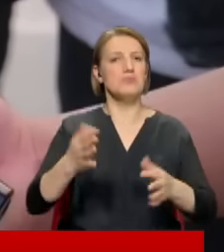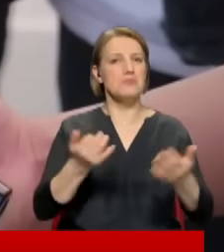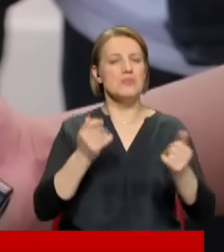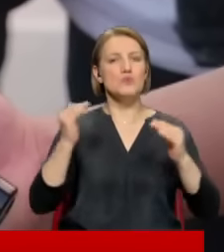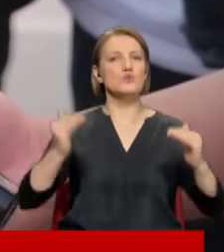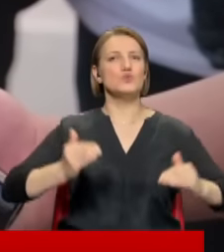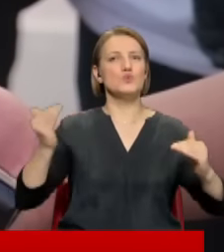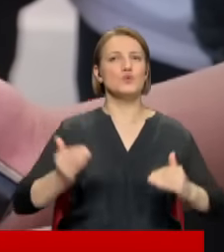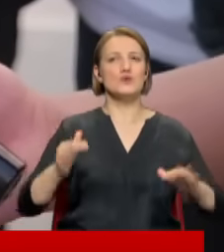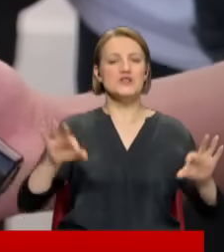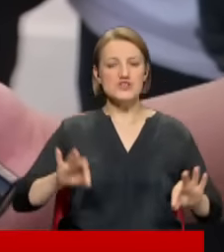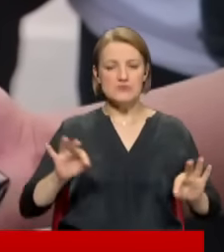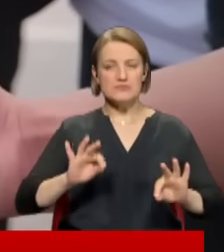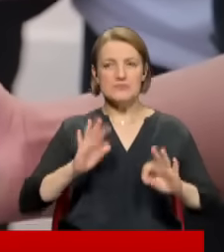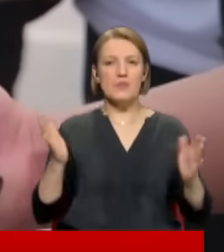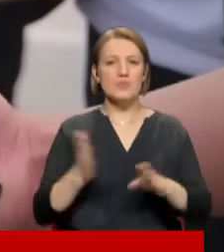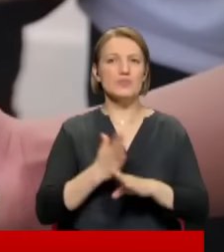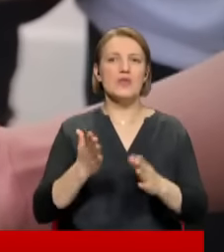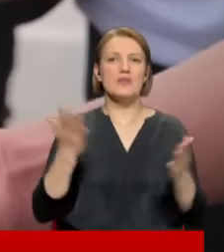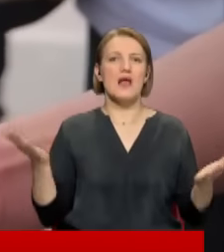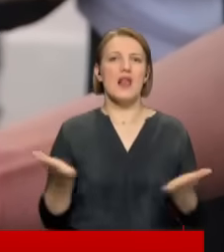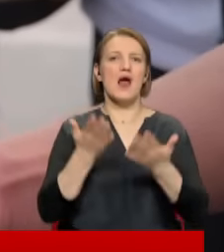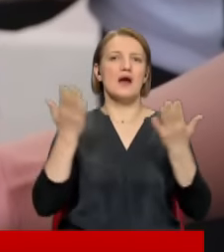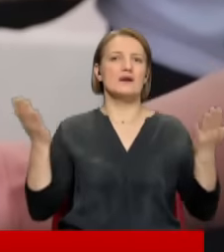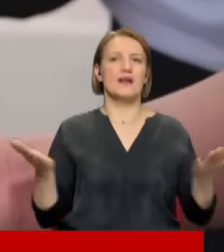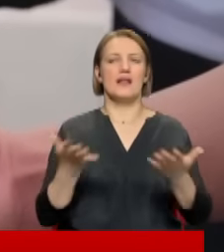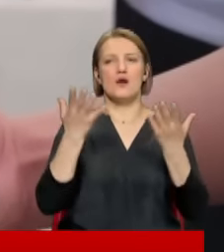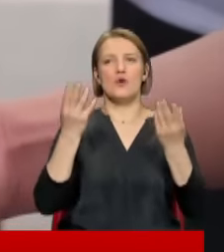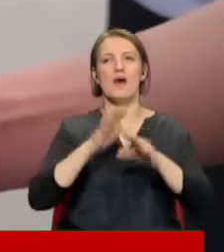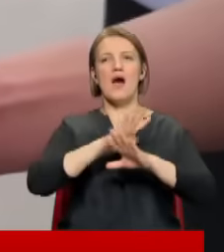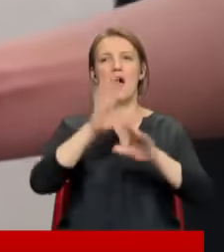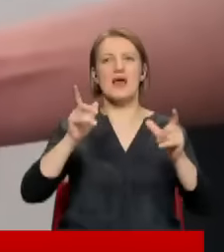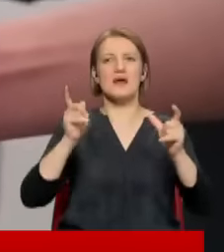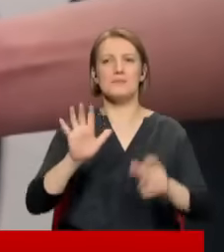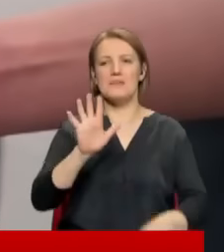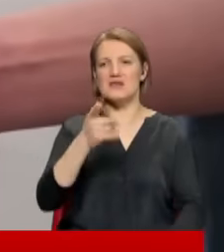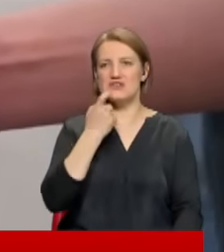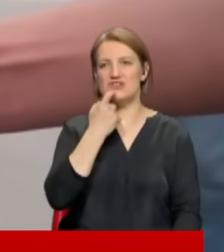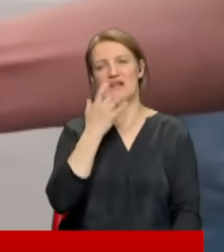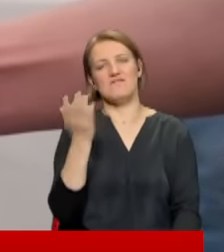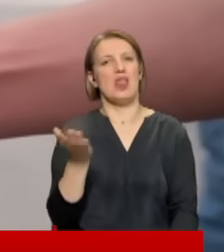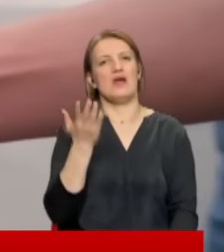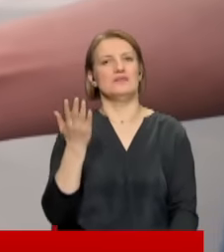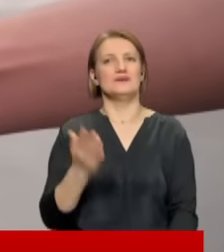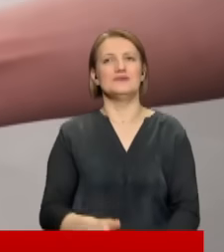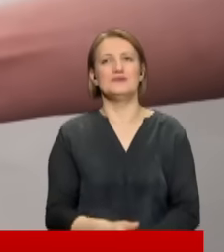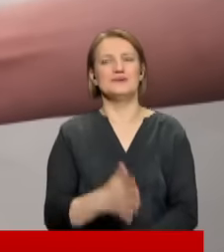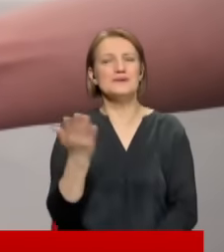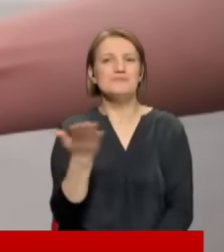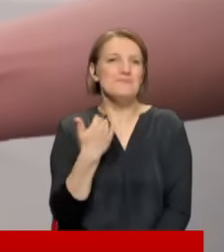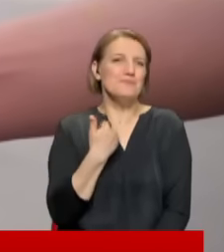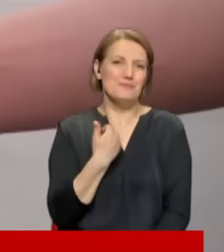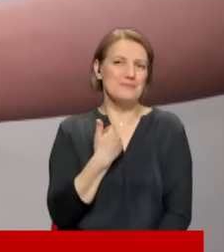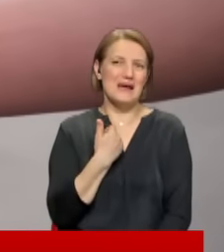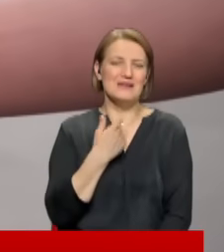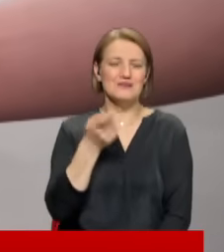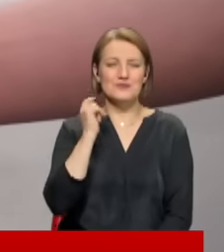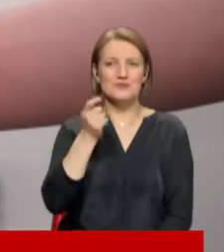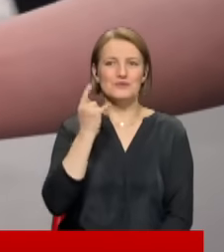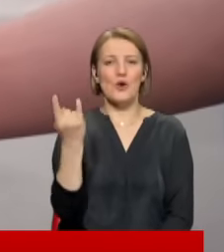çok ucuzdu. Ama şimdi neler neler olmuş. Hayır yani 5 yaşındayken falan. Ya ben